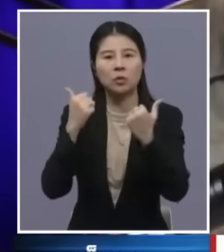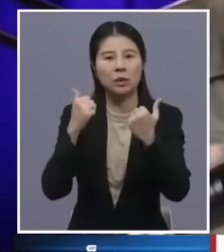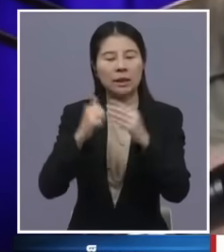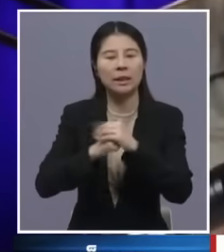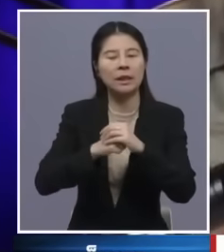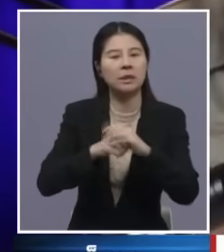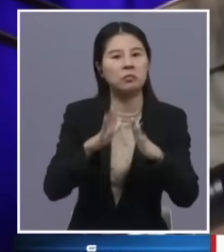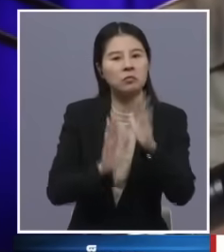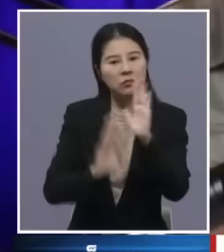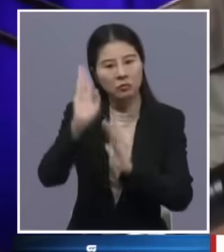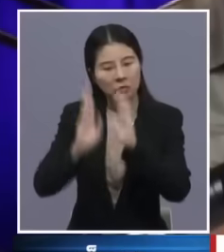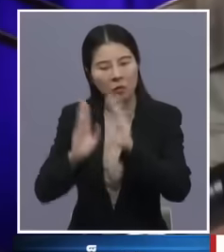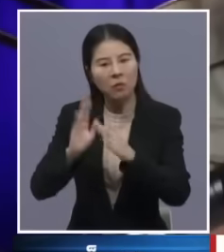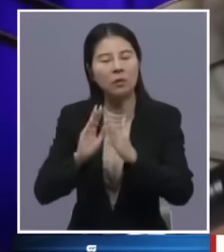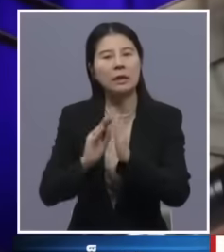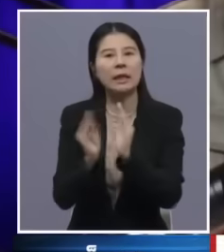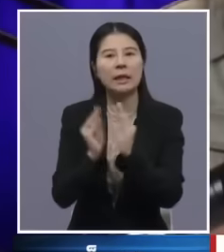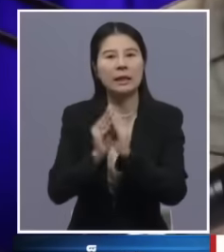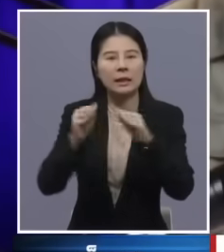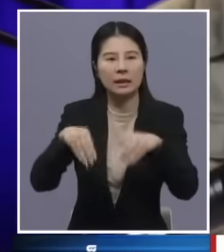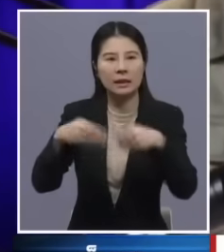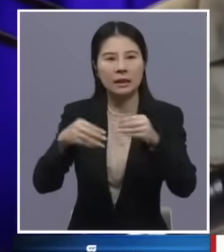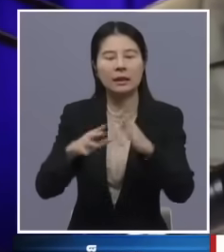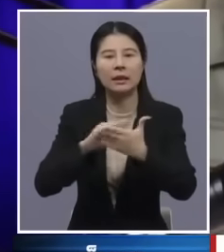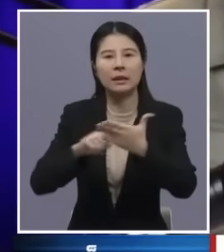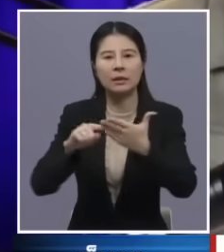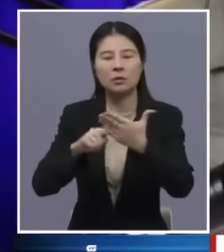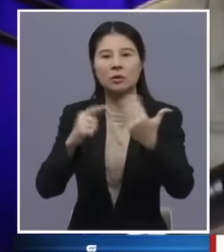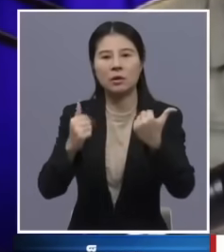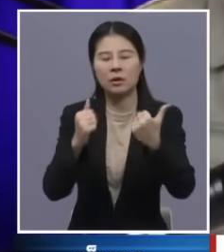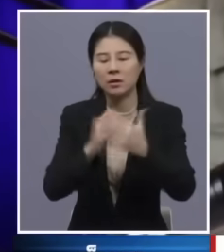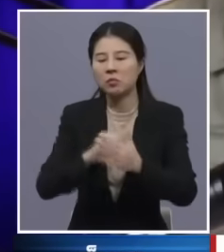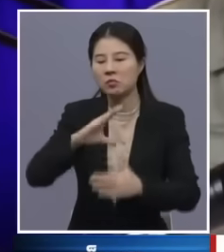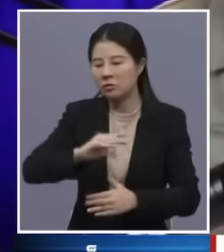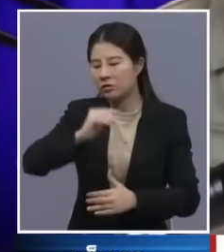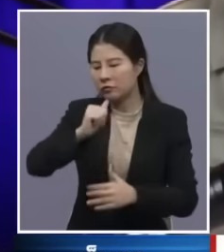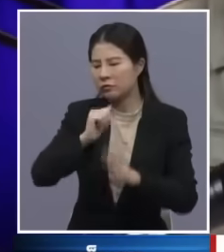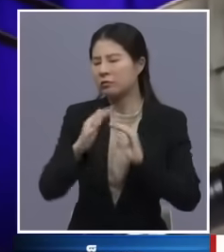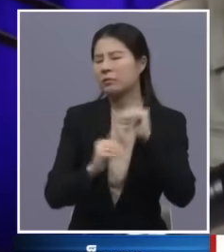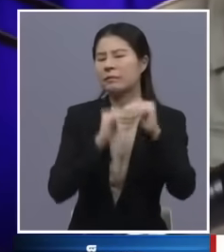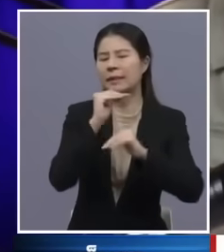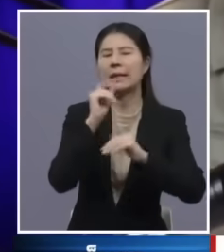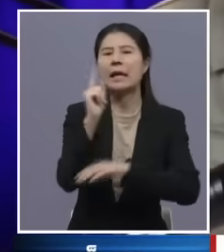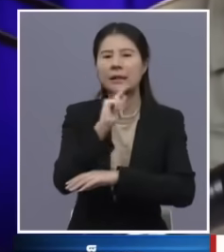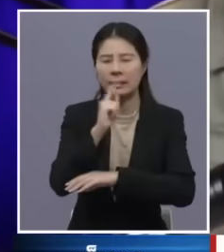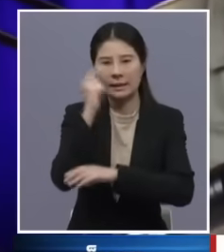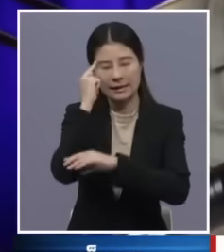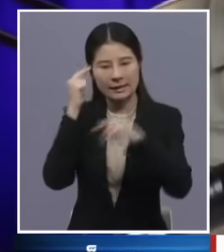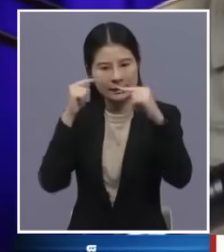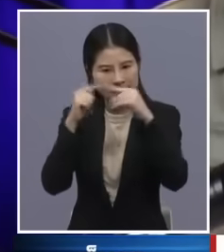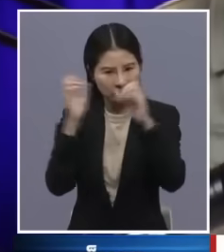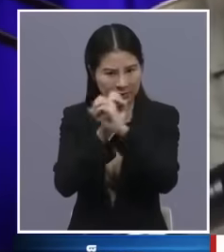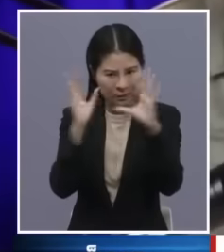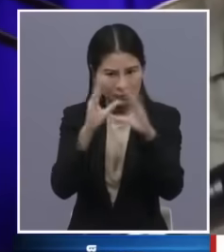ฒนยาอธิบายง่ายๆครับว่าการจะฟื้นฟูพรรคกลับมาให้ได้อุดมการณ์ทางการเมืองและจุดยืนของเราต้องชัดเจนก่